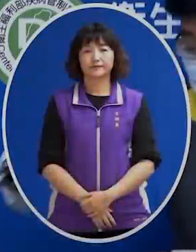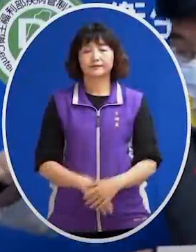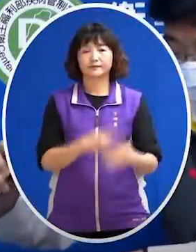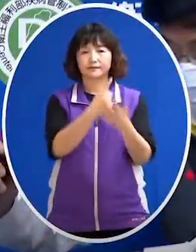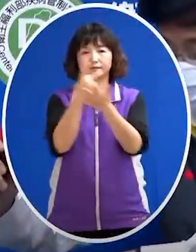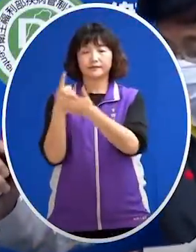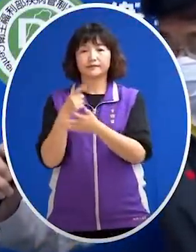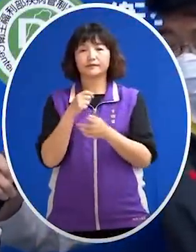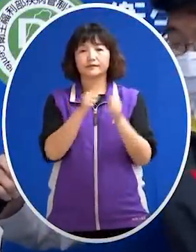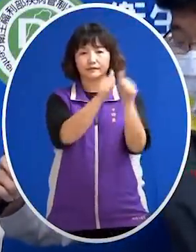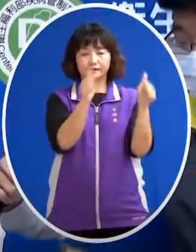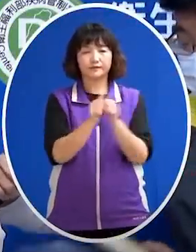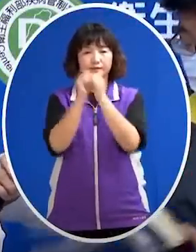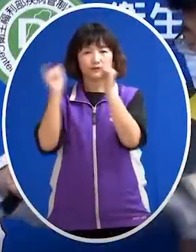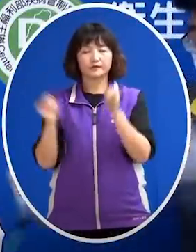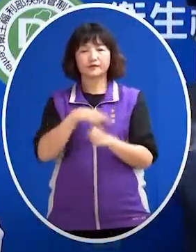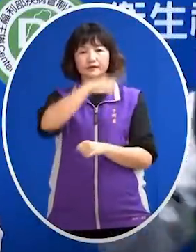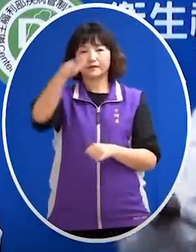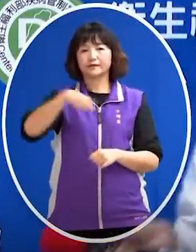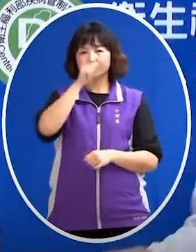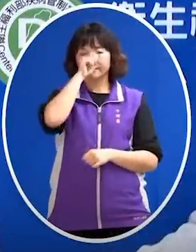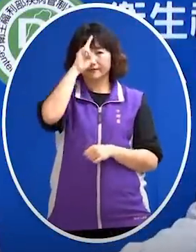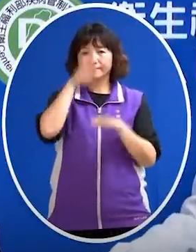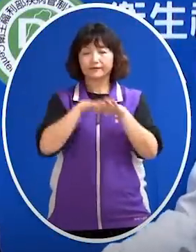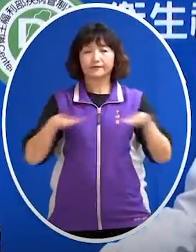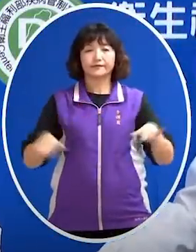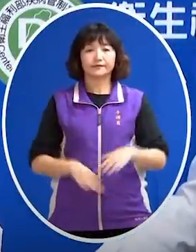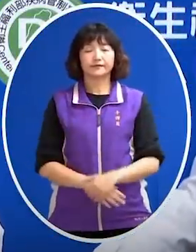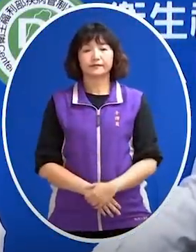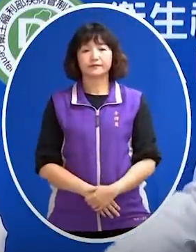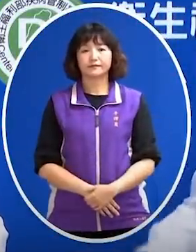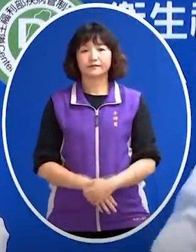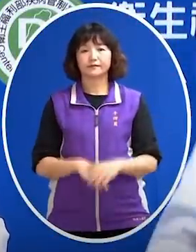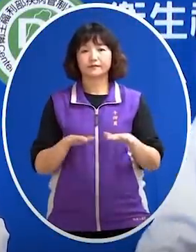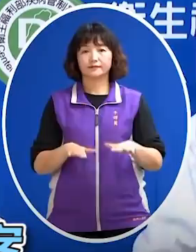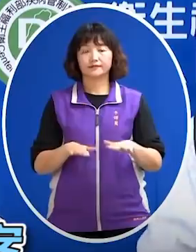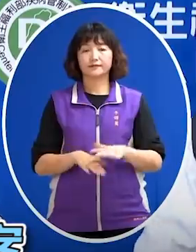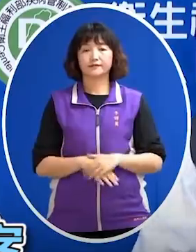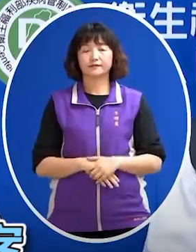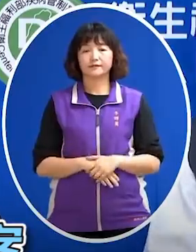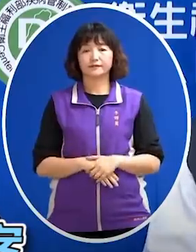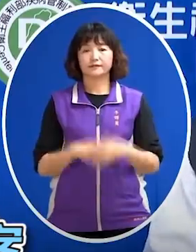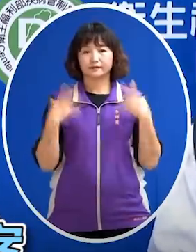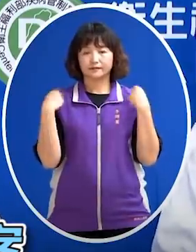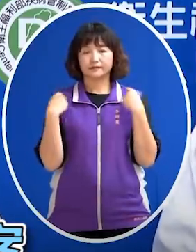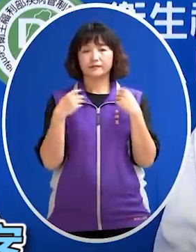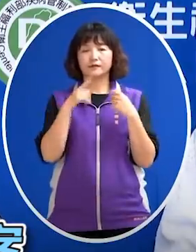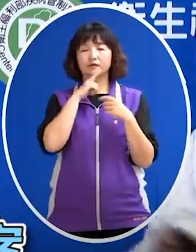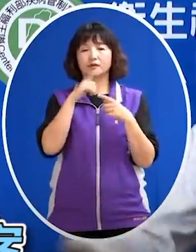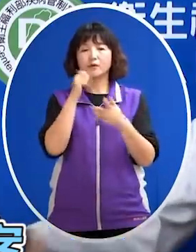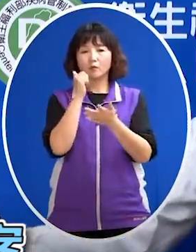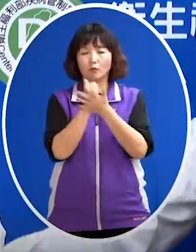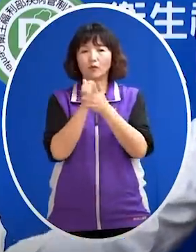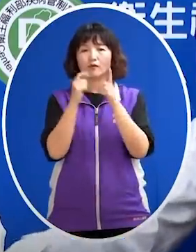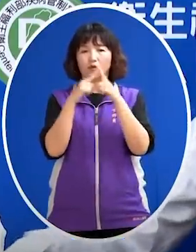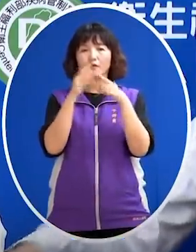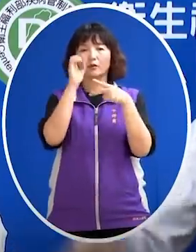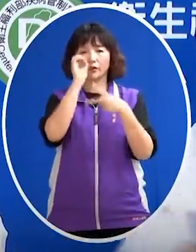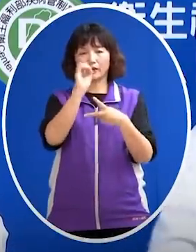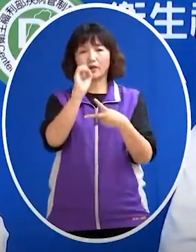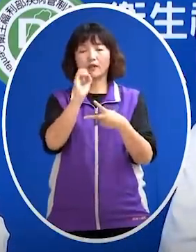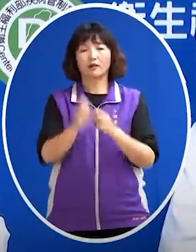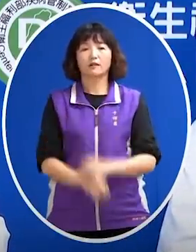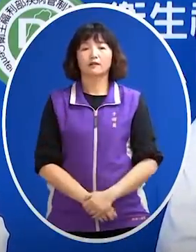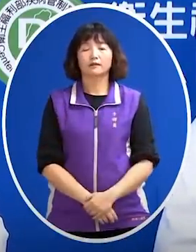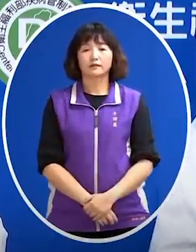好，各位记者、女士、先生们，大家好，大家午安哈。那我们今天哈，仍然是没有确诊的个案哈，没有确